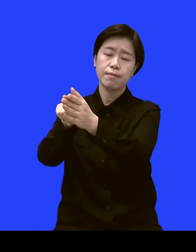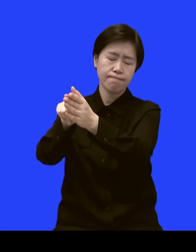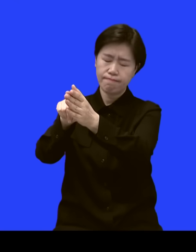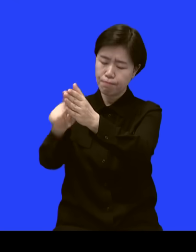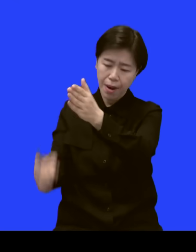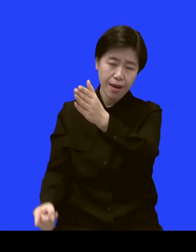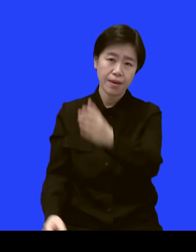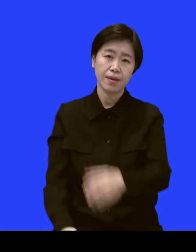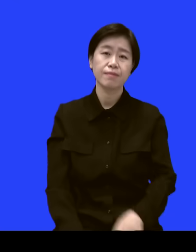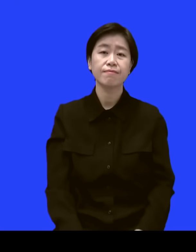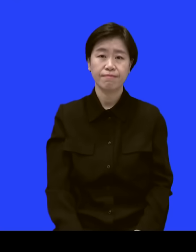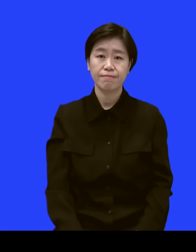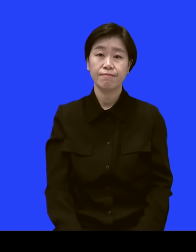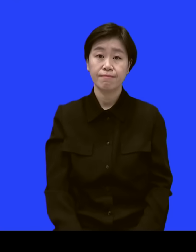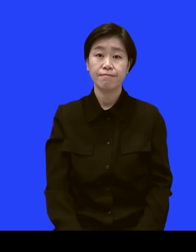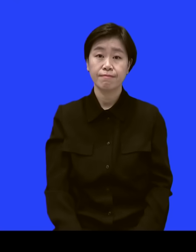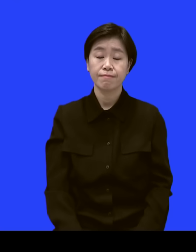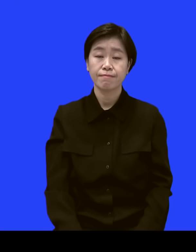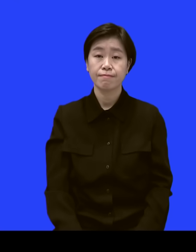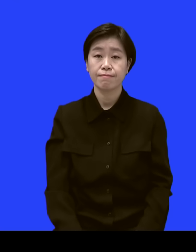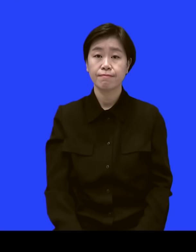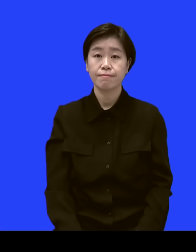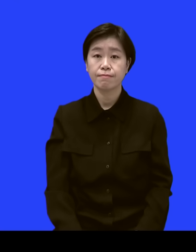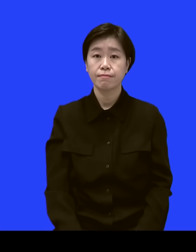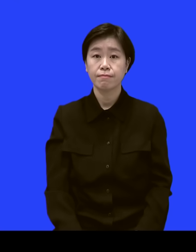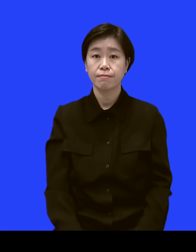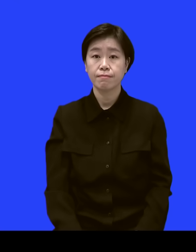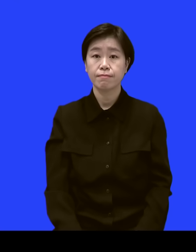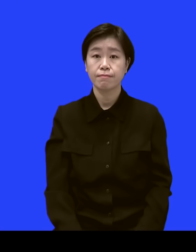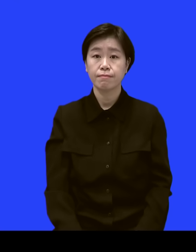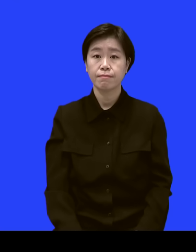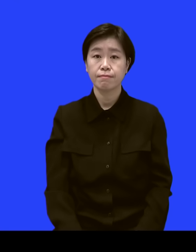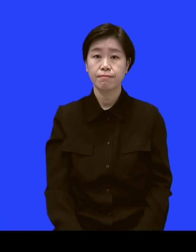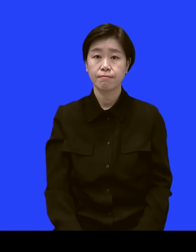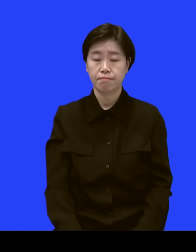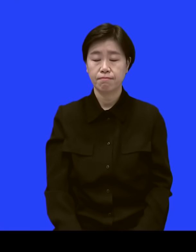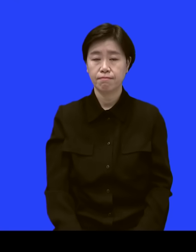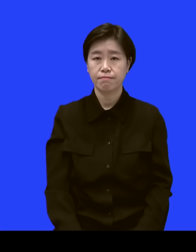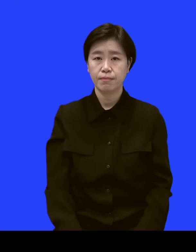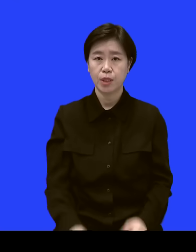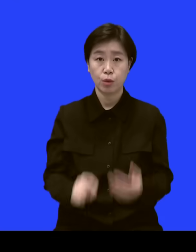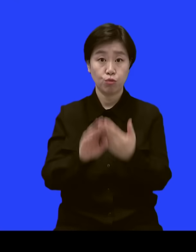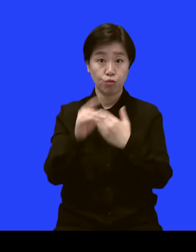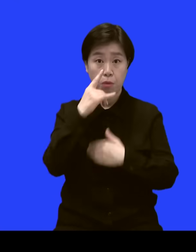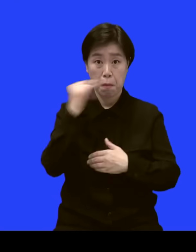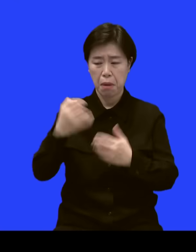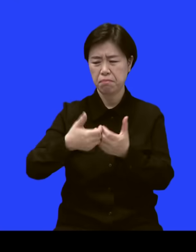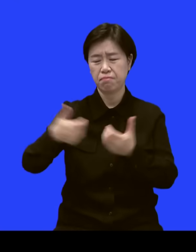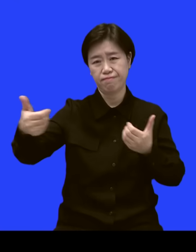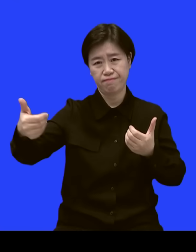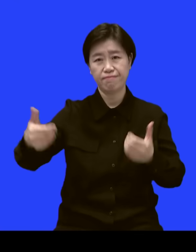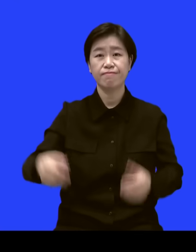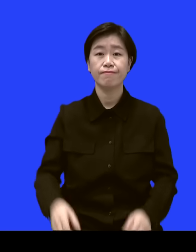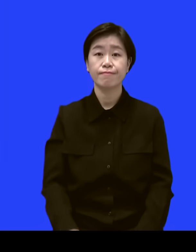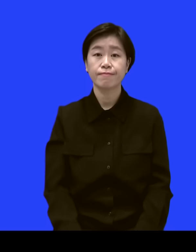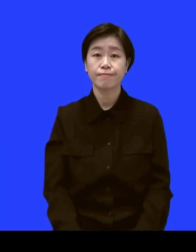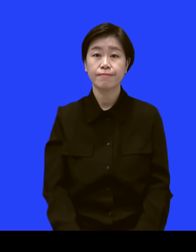아니다 이거는. 예. 그러면서 엄마랑 더 관계가 좀 안 좋아졌죠.